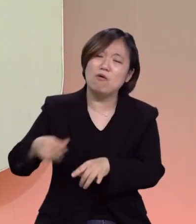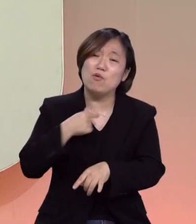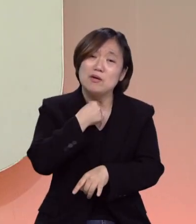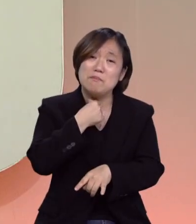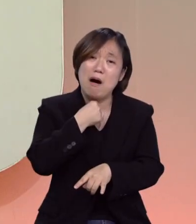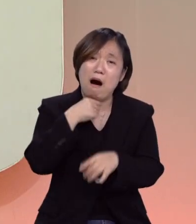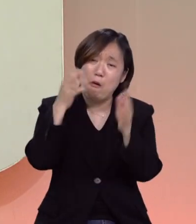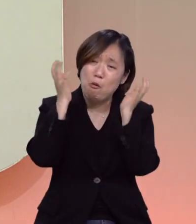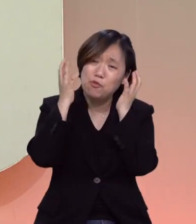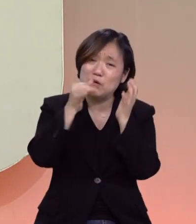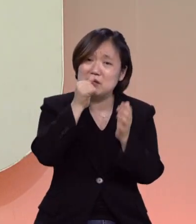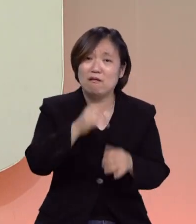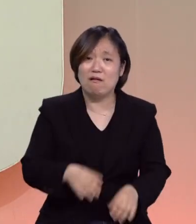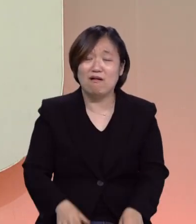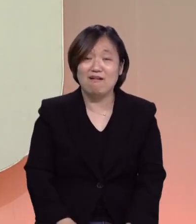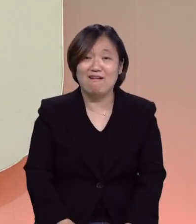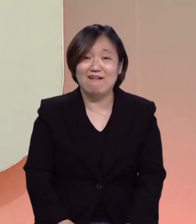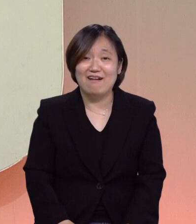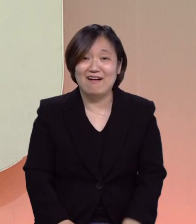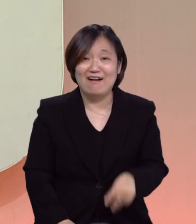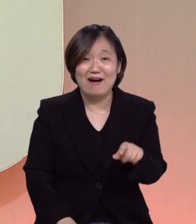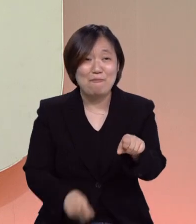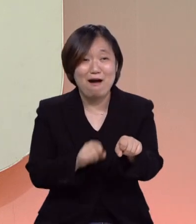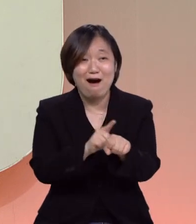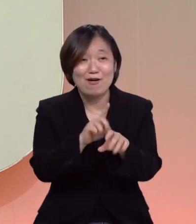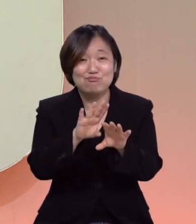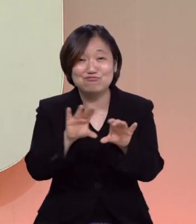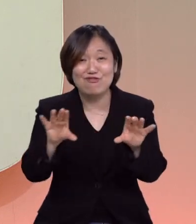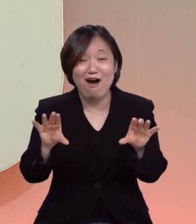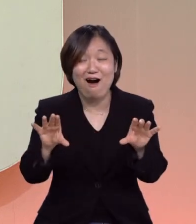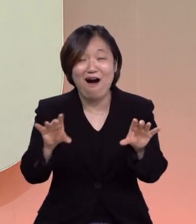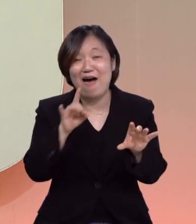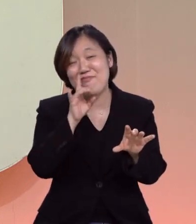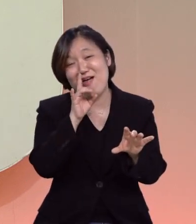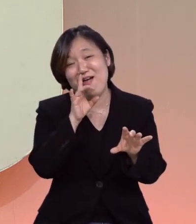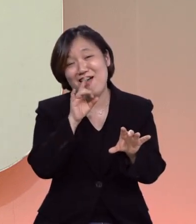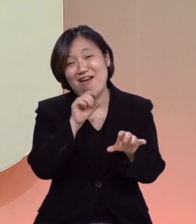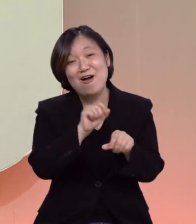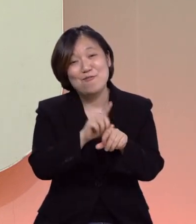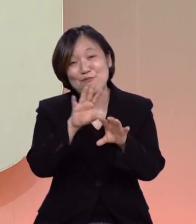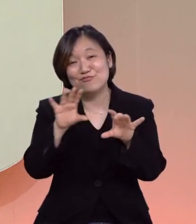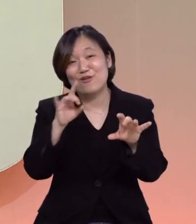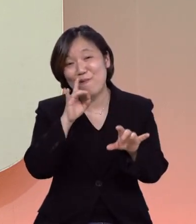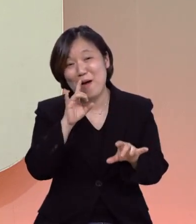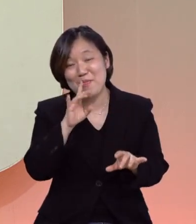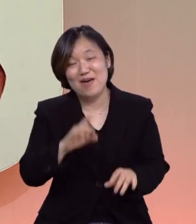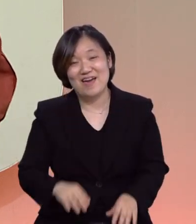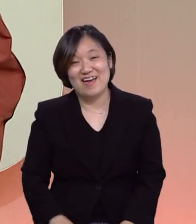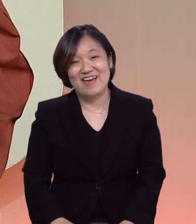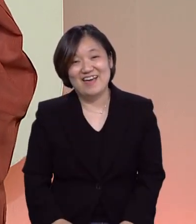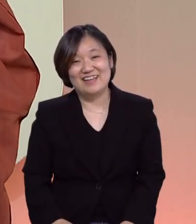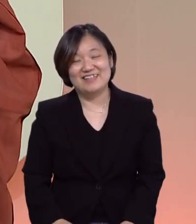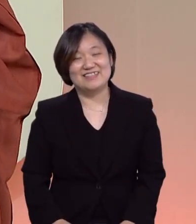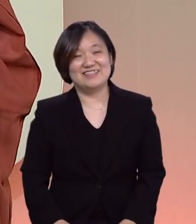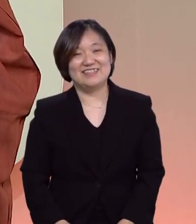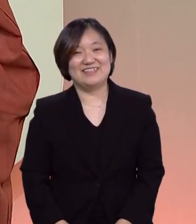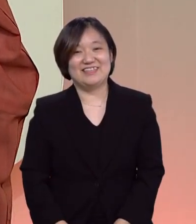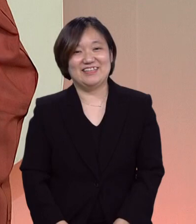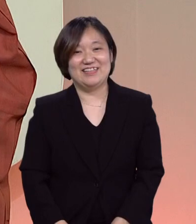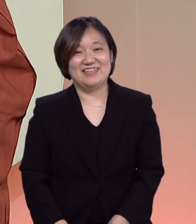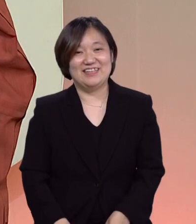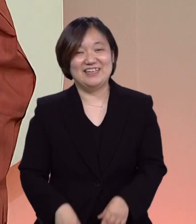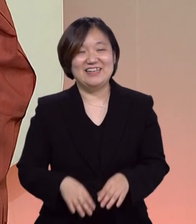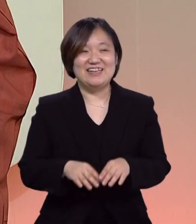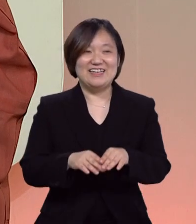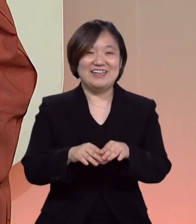알거든요 물론 전 성격이 야들야들 해가지고 그런 도끼가 좀 없는데 그래서 제가 큰스님이 못됐나 봐 이렇게 도끼가